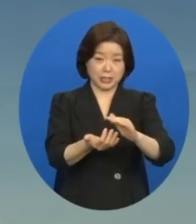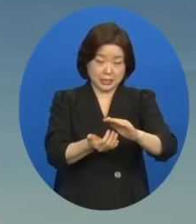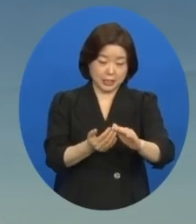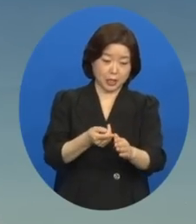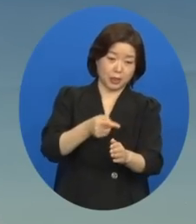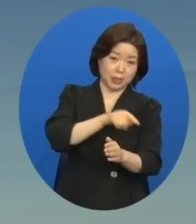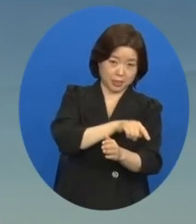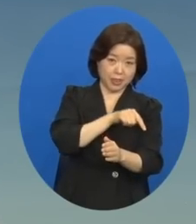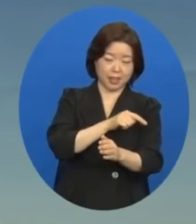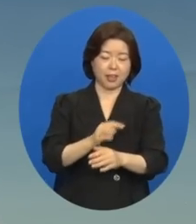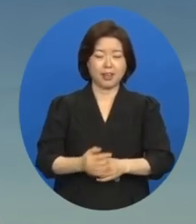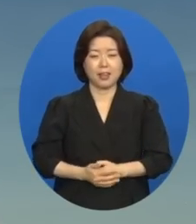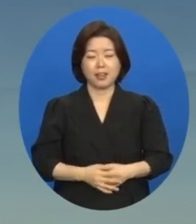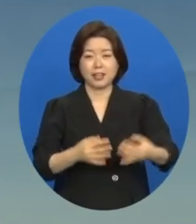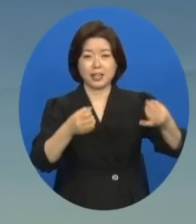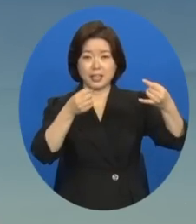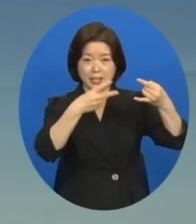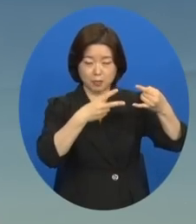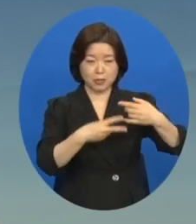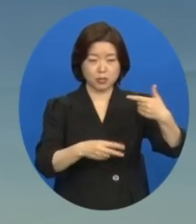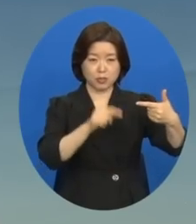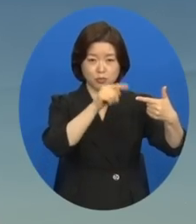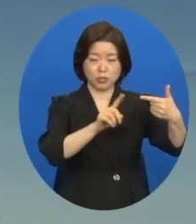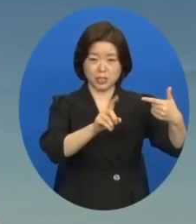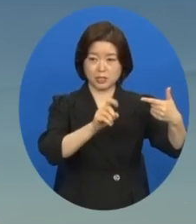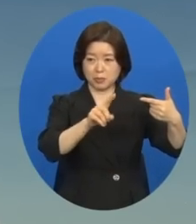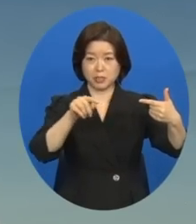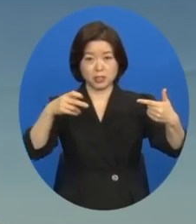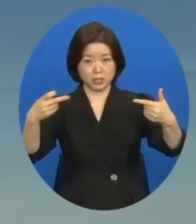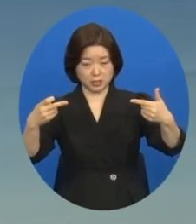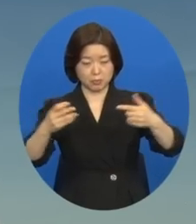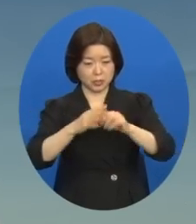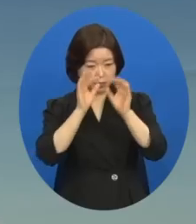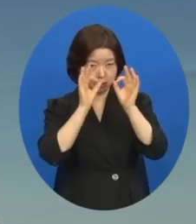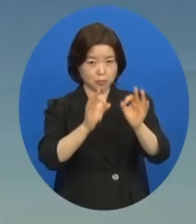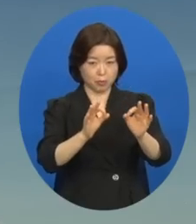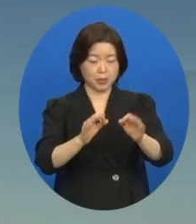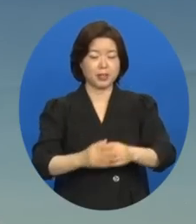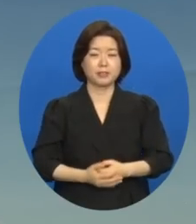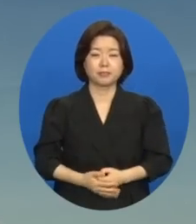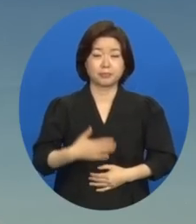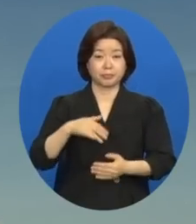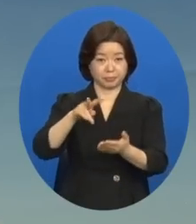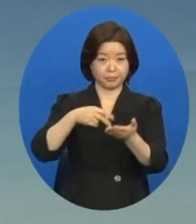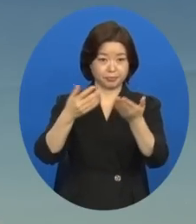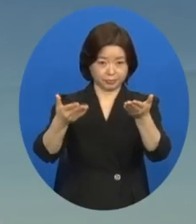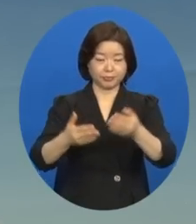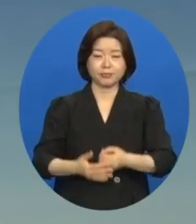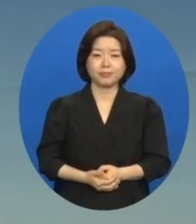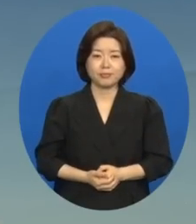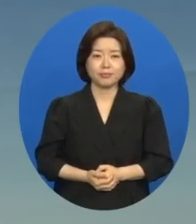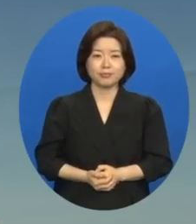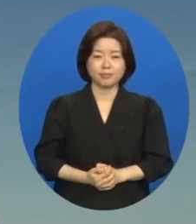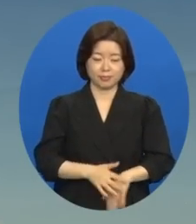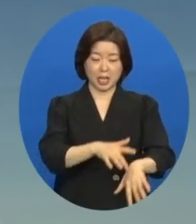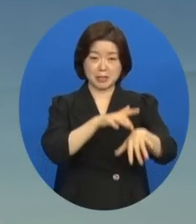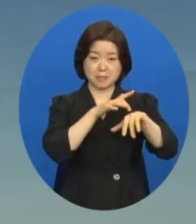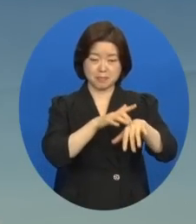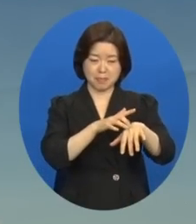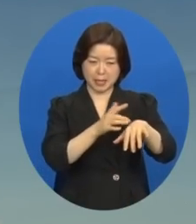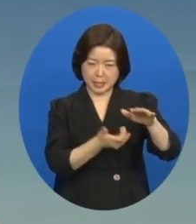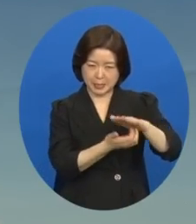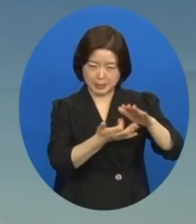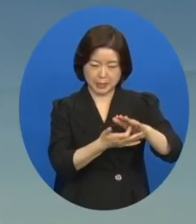전인 에베소 6장 11절과 12절은 그래서 이렇게 말합니다. 제가 읽겠습니다. 마귀의 관계를